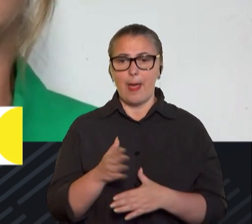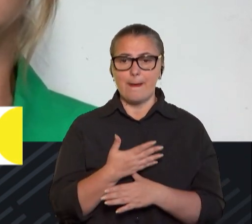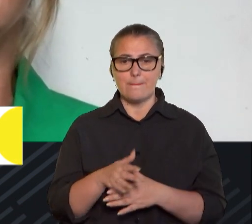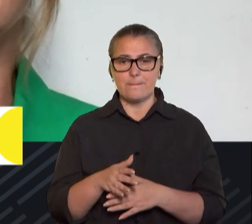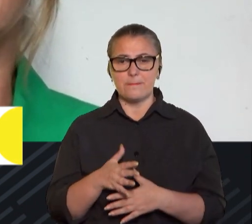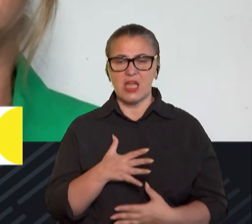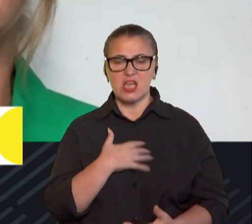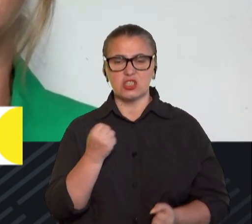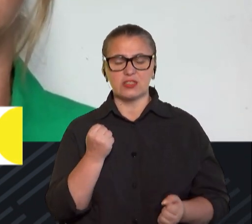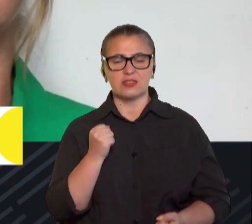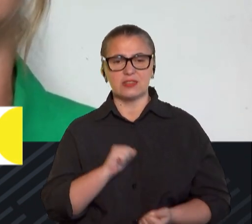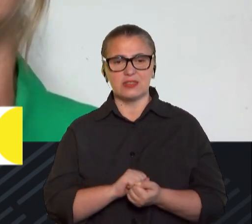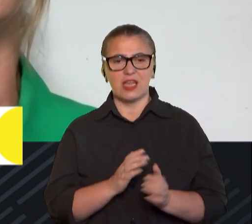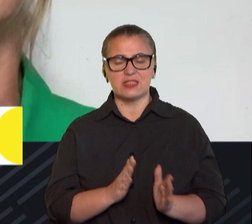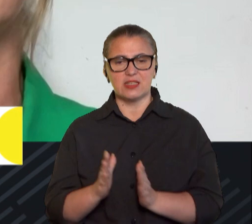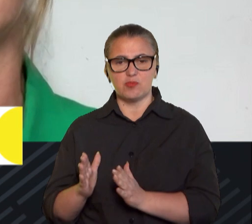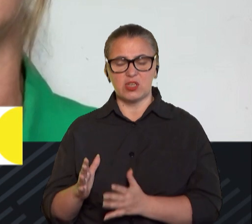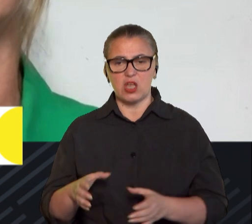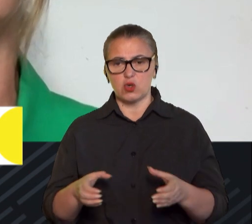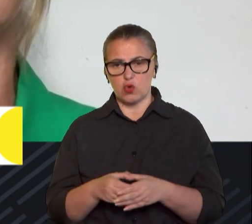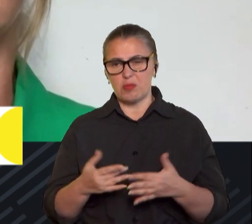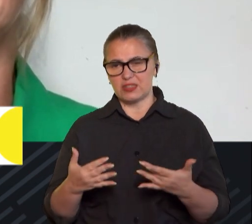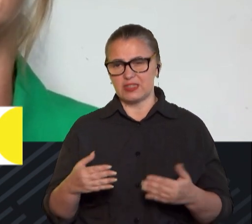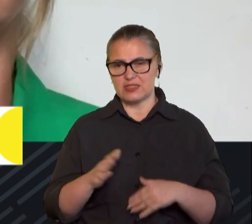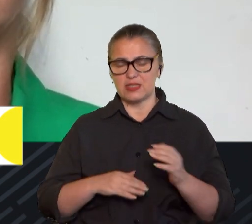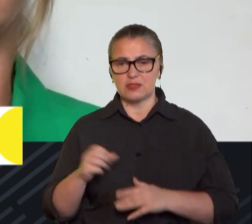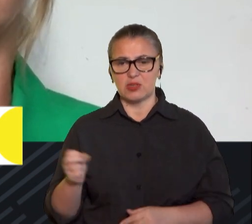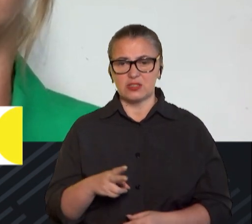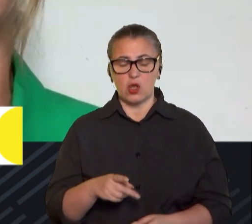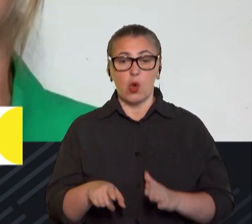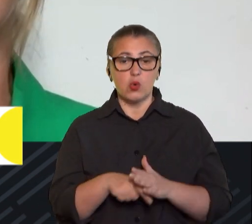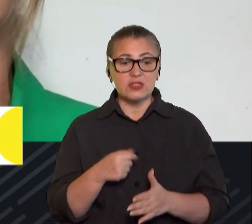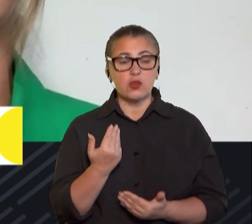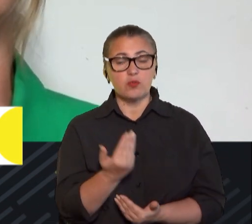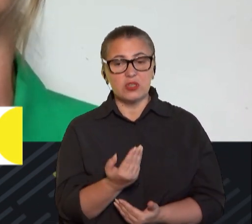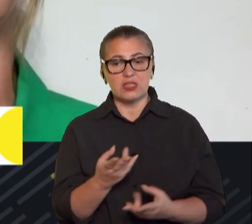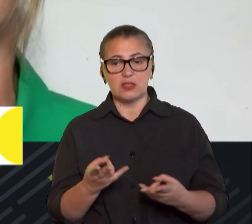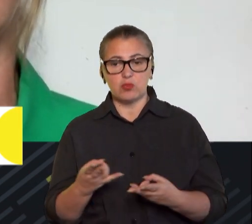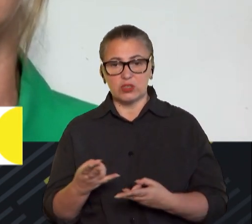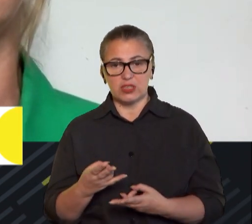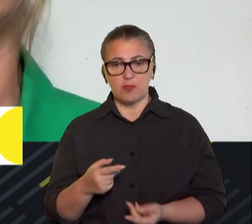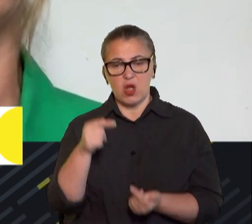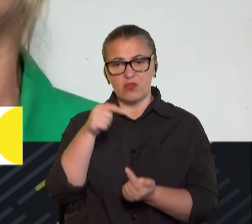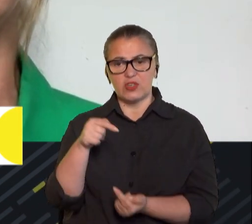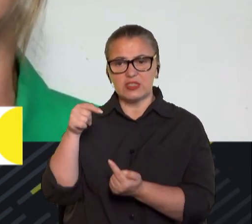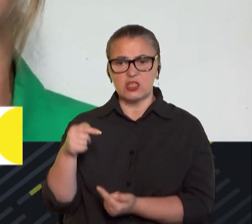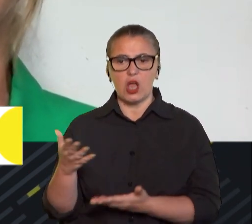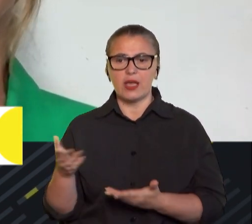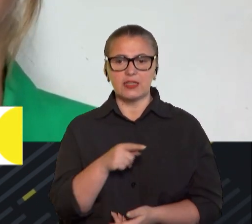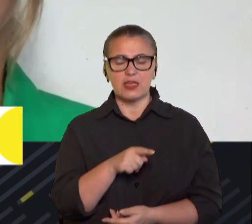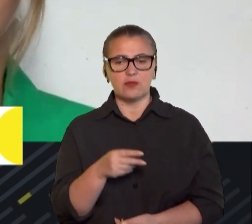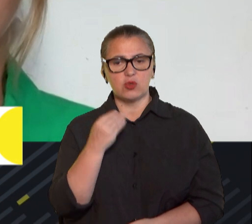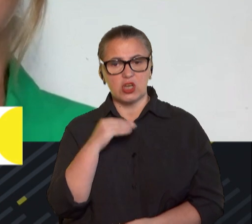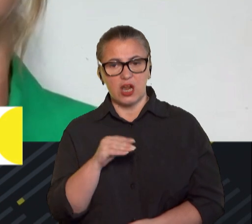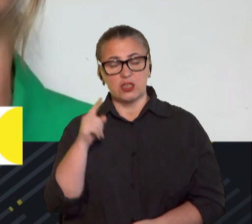міждисциплінарну команду з різних фахівців, ми вже з'ясовуємо поступово їхні потреби, визначаємося, де їм краще, і